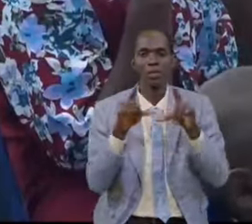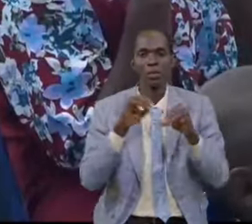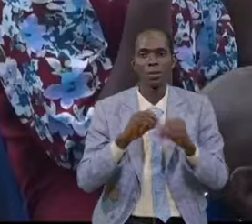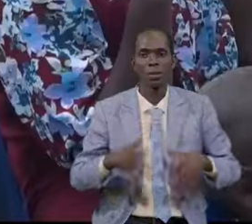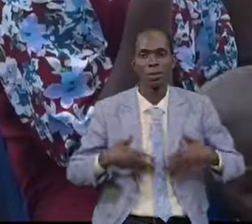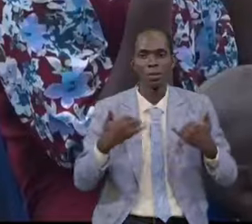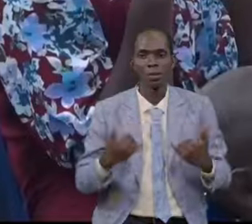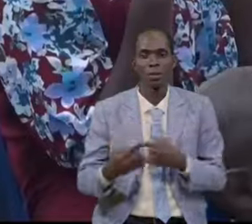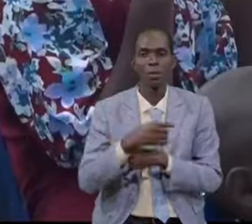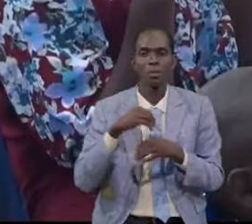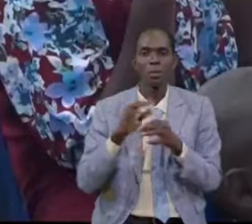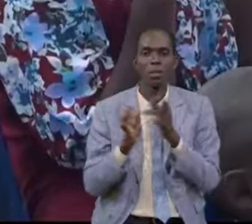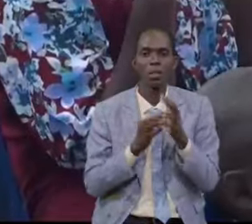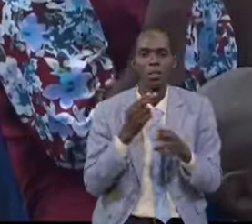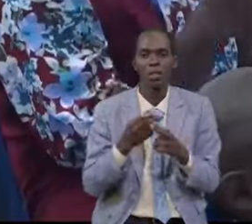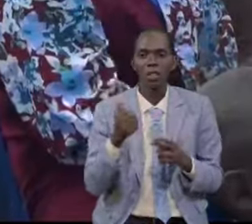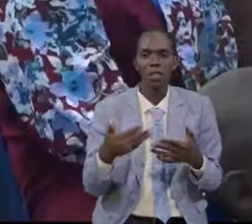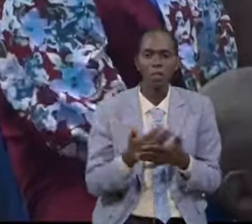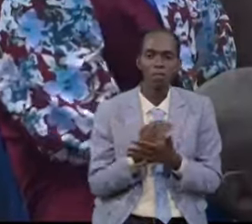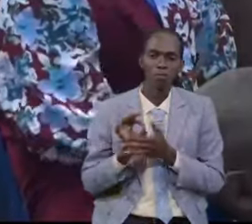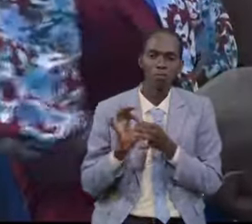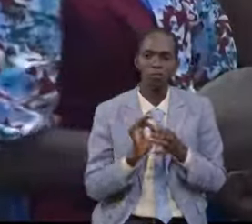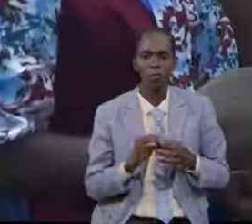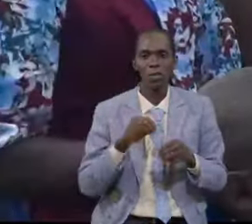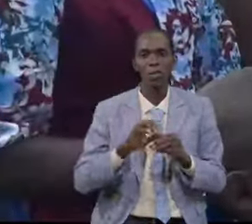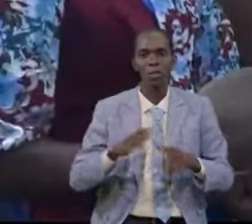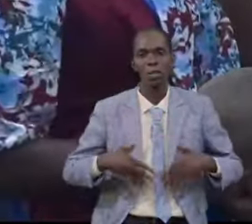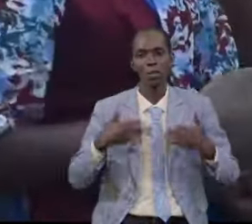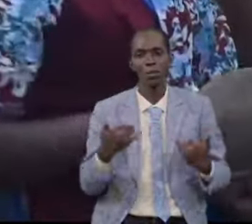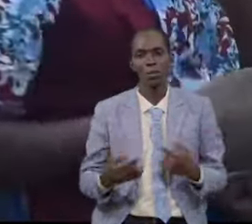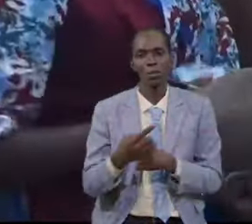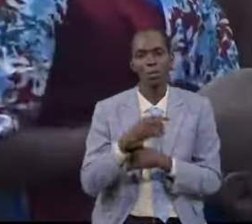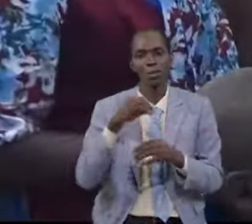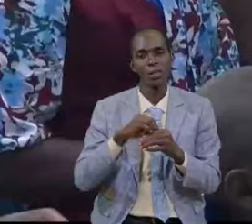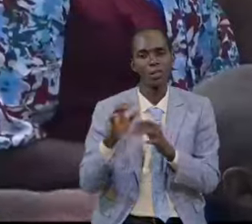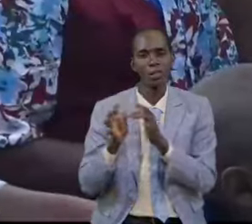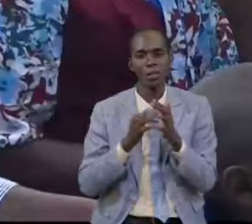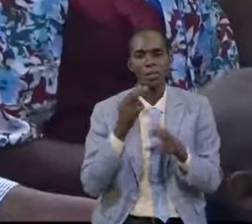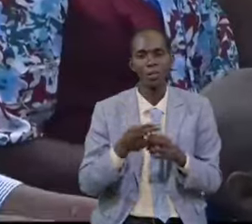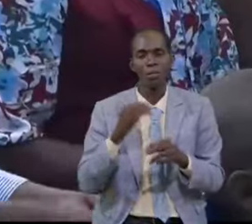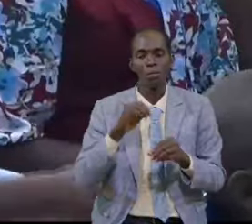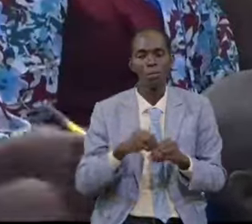nouveau grade dans ta vie. Colossiens chapitre 1,